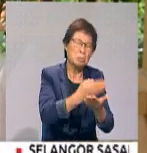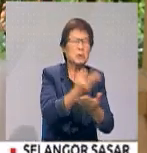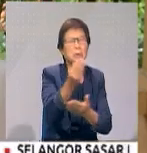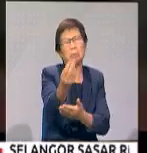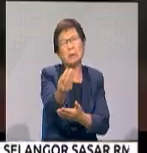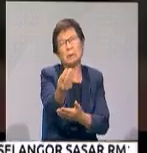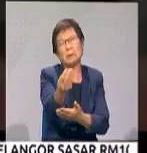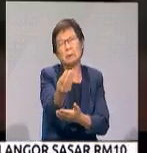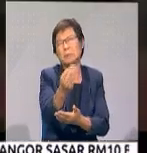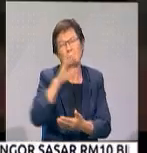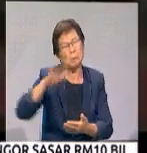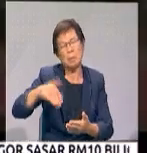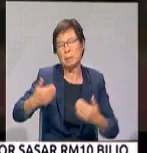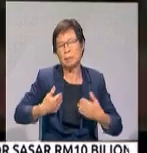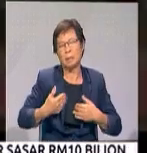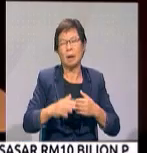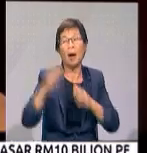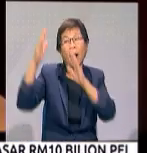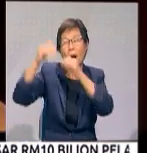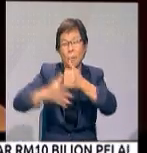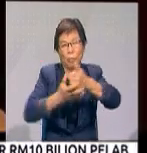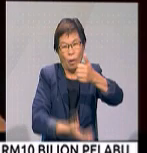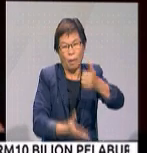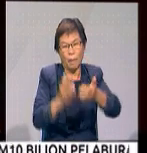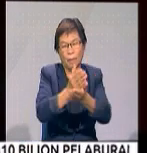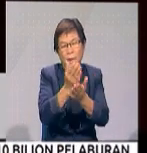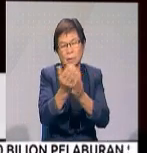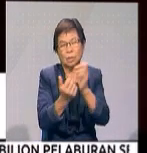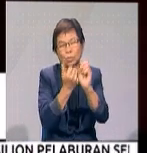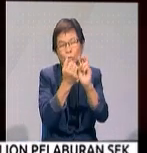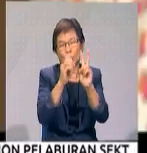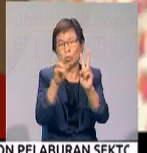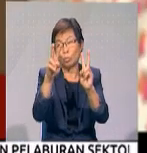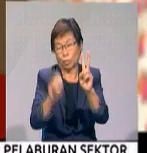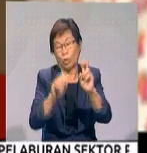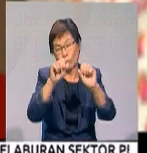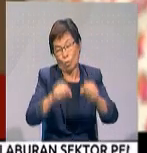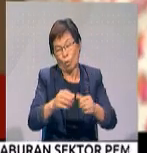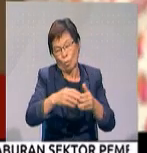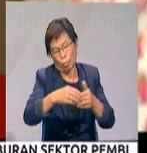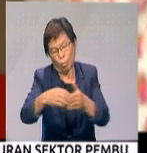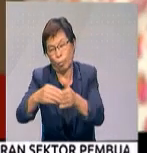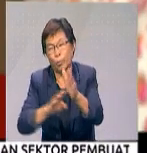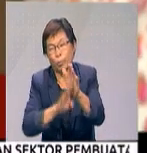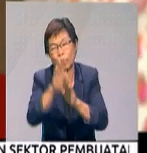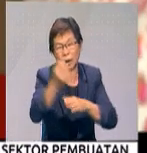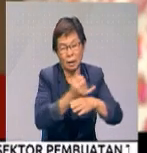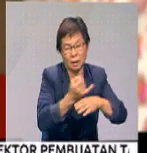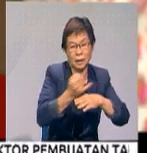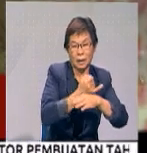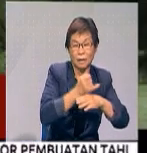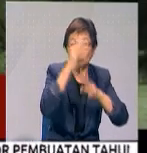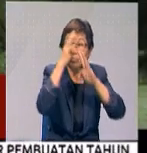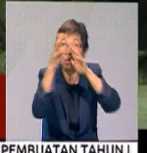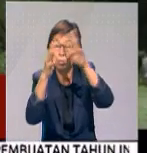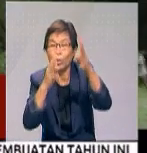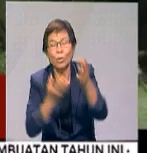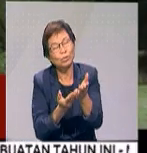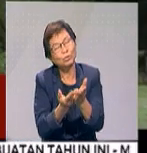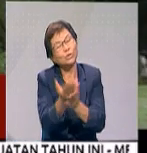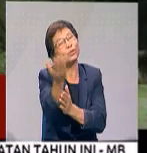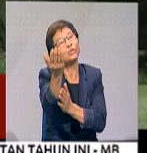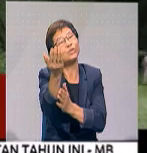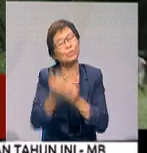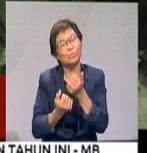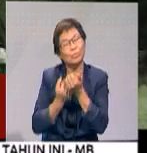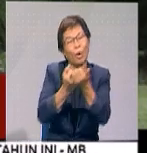ada. Diharapkan peruntukan di bawah Belanjawan 2020 mampu memacu pertumbuhan industri kandungan kreatif sekaligus